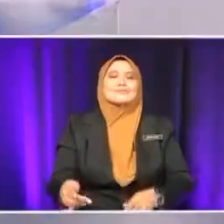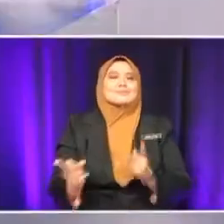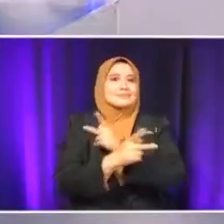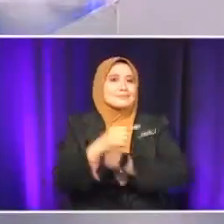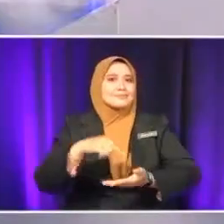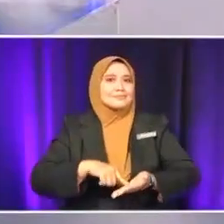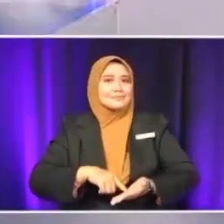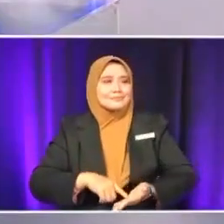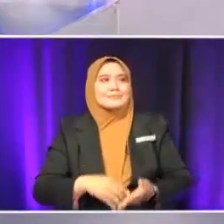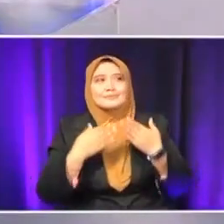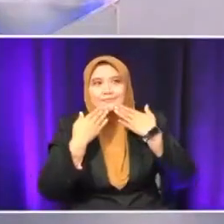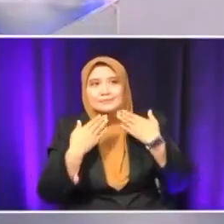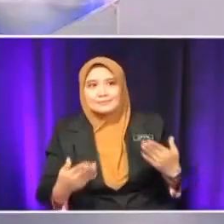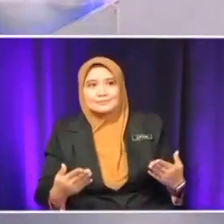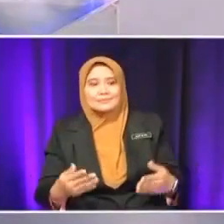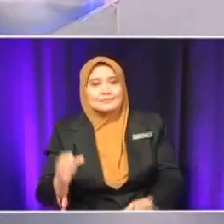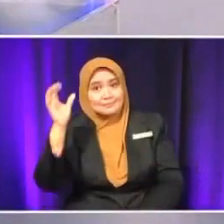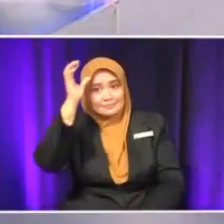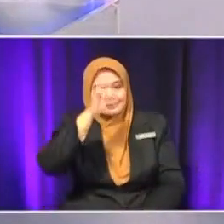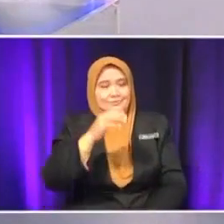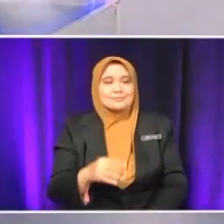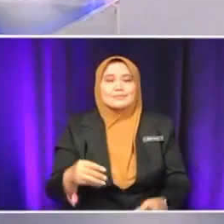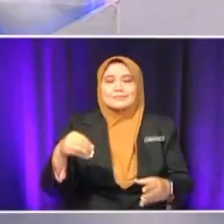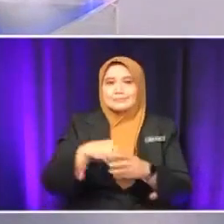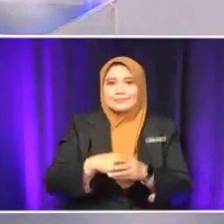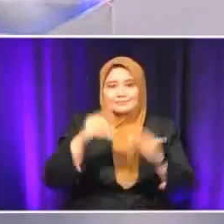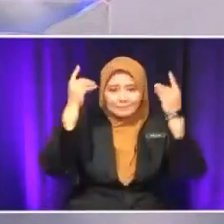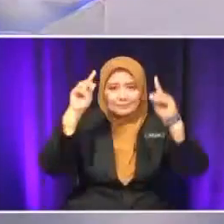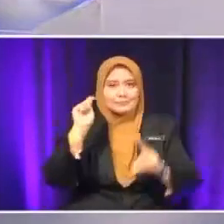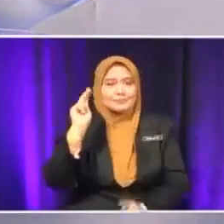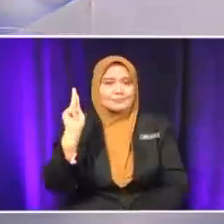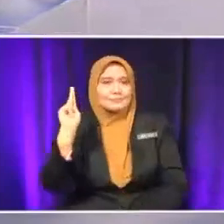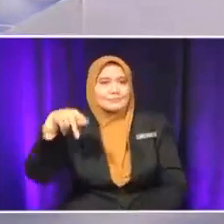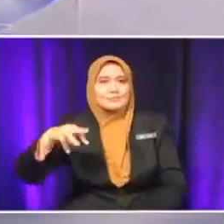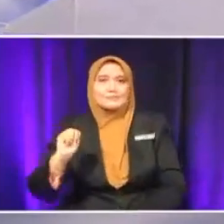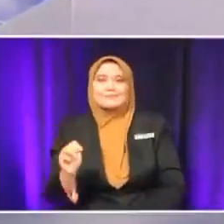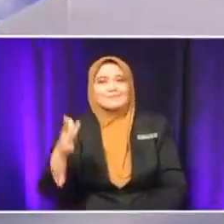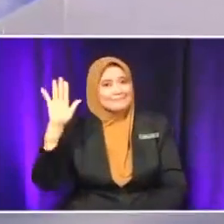Sekian daripada saya Chris MJ. Kita jumpa lagi hanya di Direct TV KPM. Bye semua.